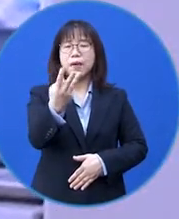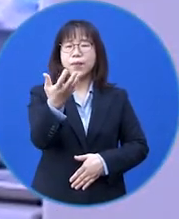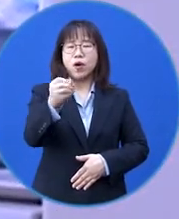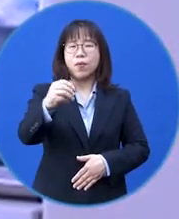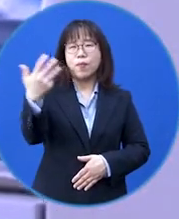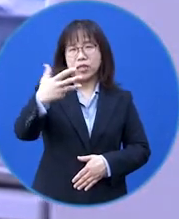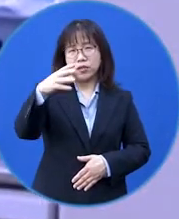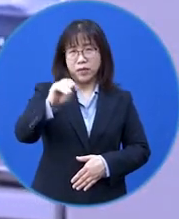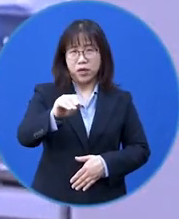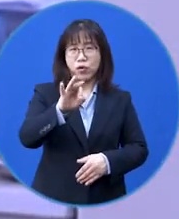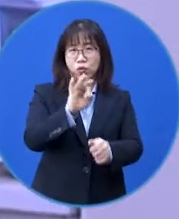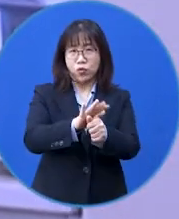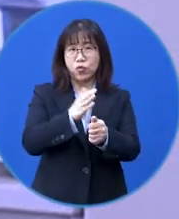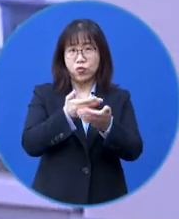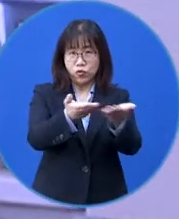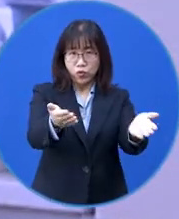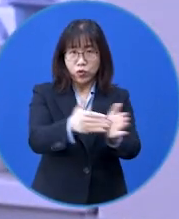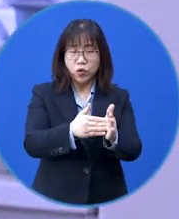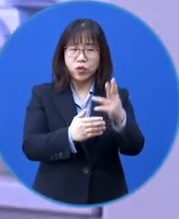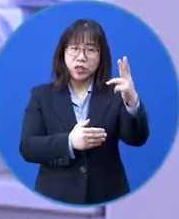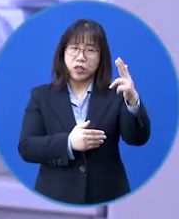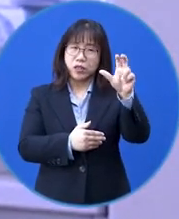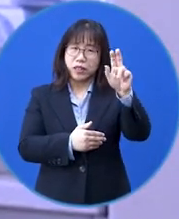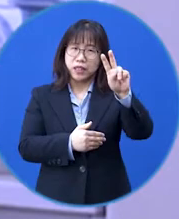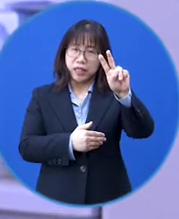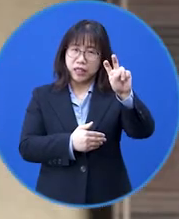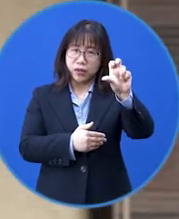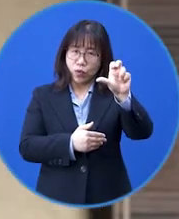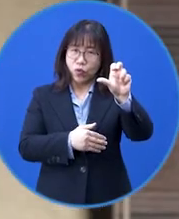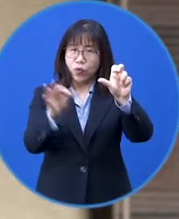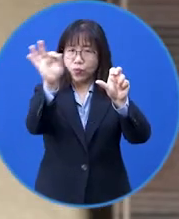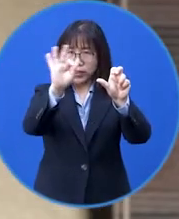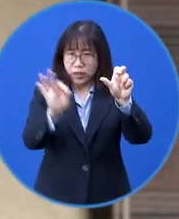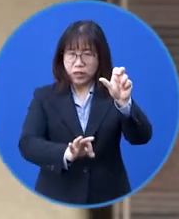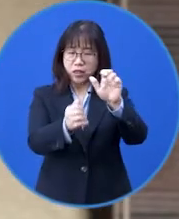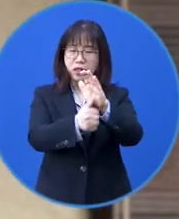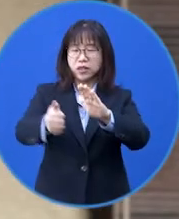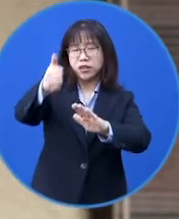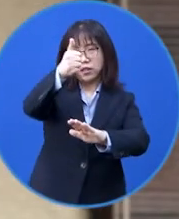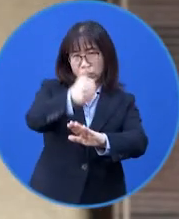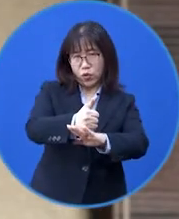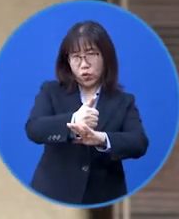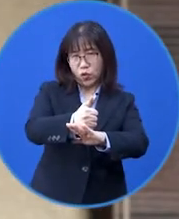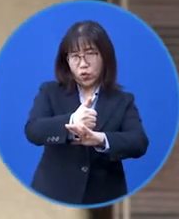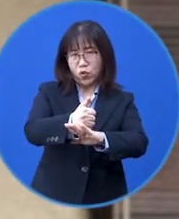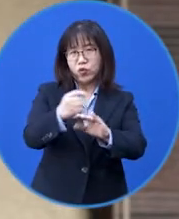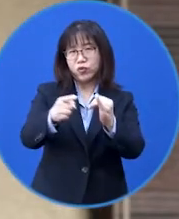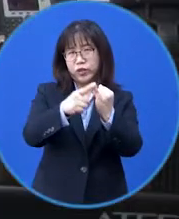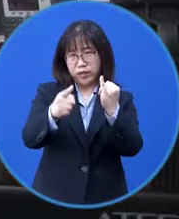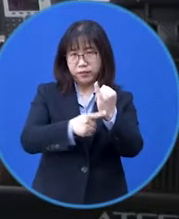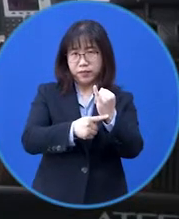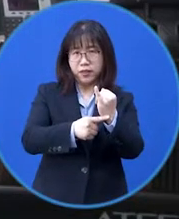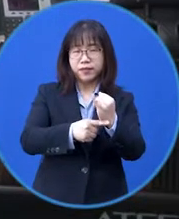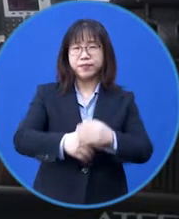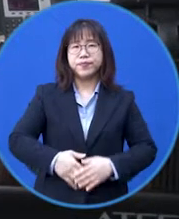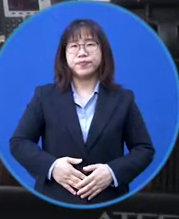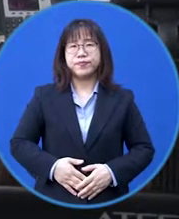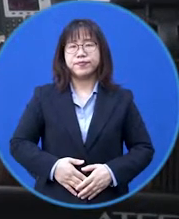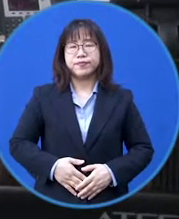1,170건, 3억 8천여만 원의 난임 시술비를 지원했으며 25%의 임신 성공률을